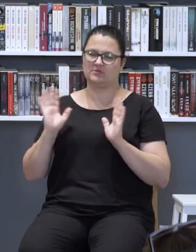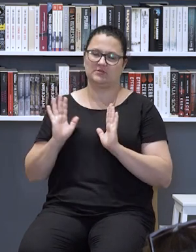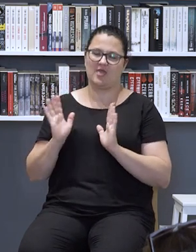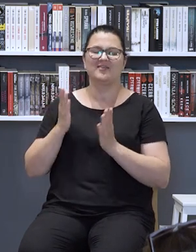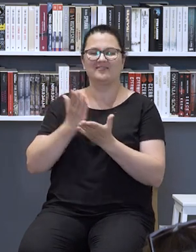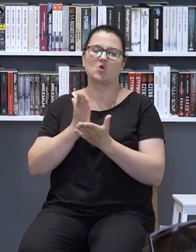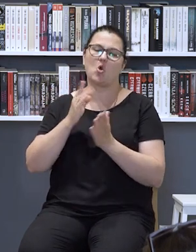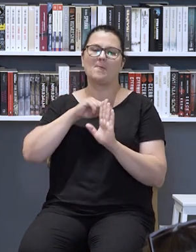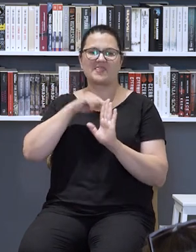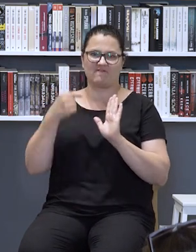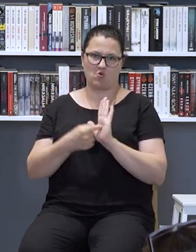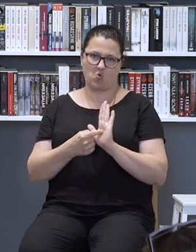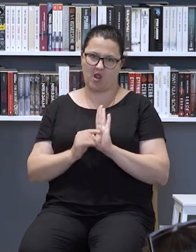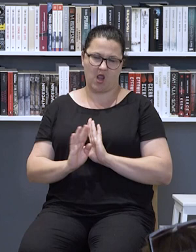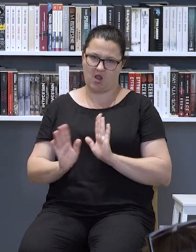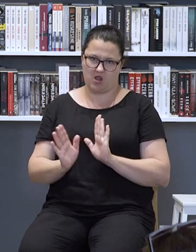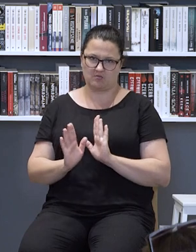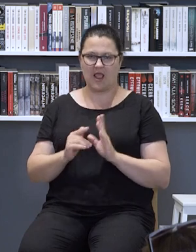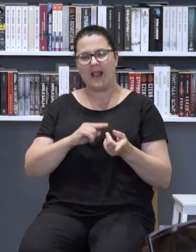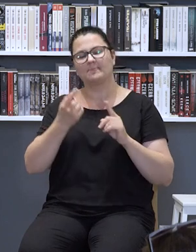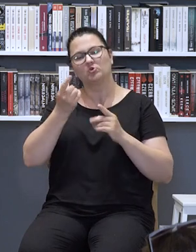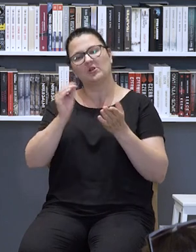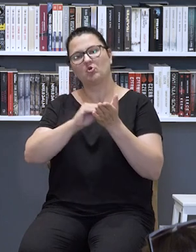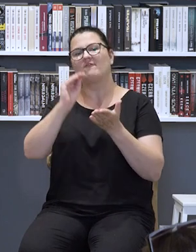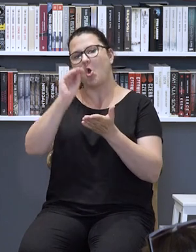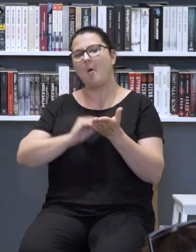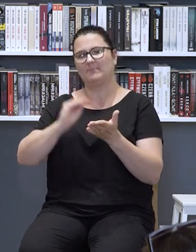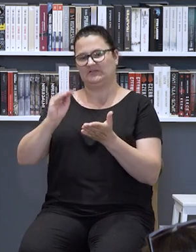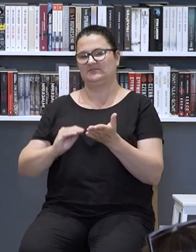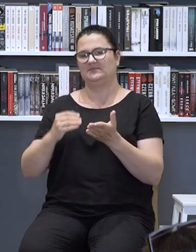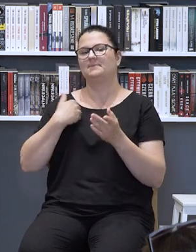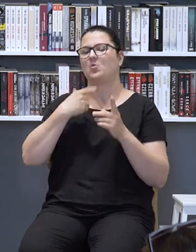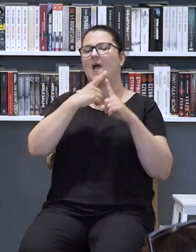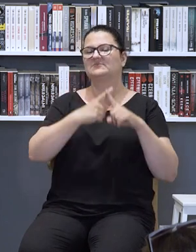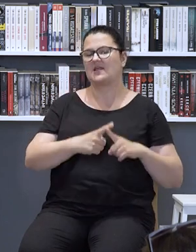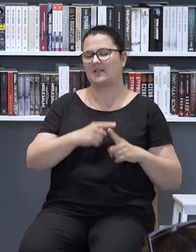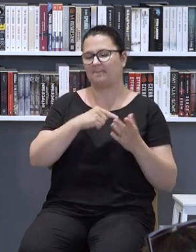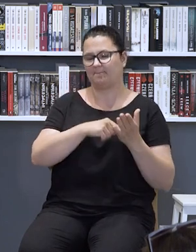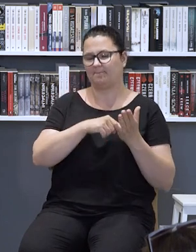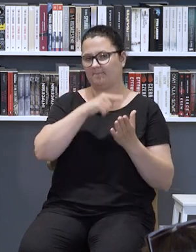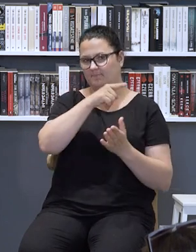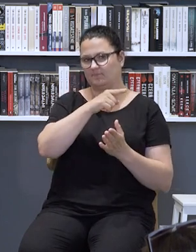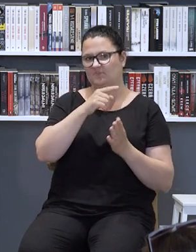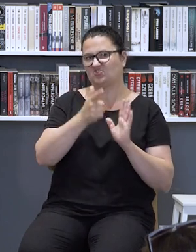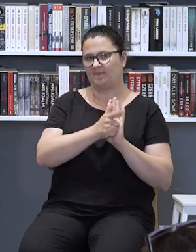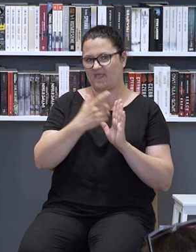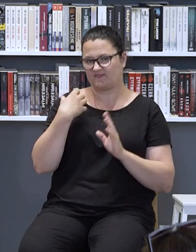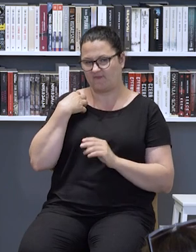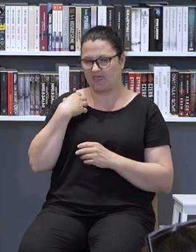Tylko metaforycznie właśnie opisem tego, co się działo w Amsterdamie podczas XVII